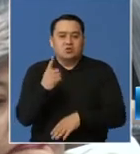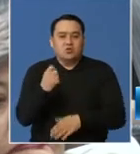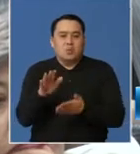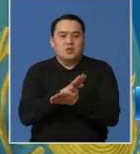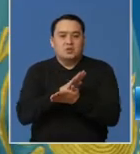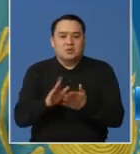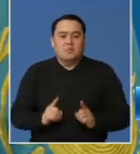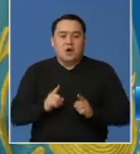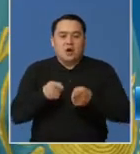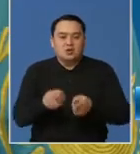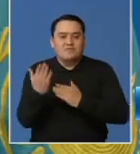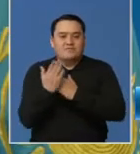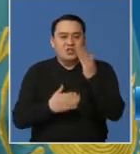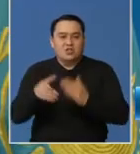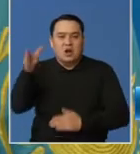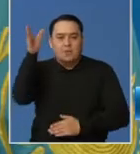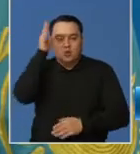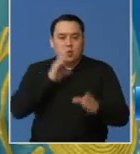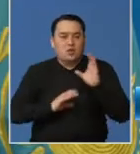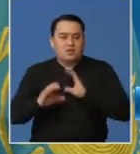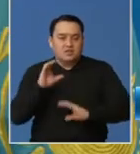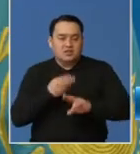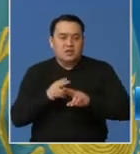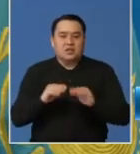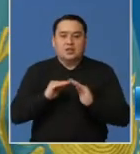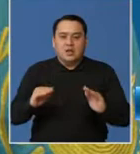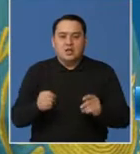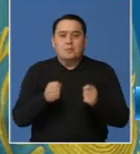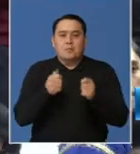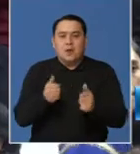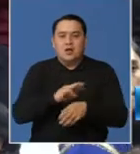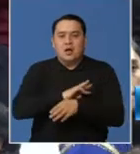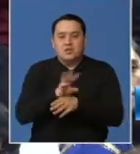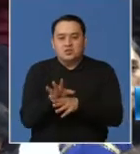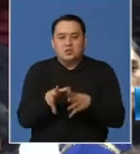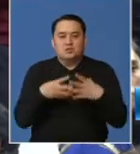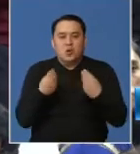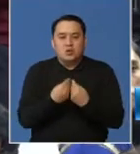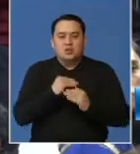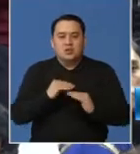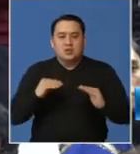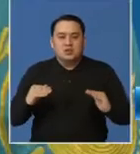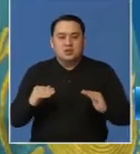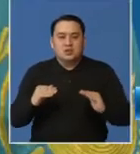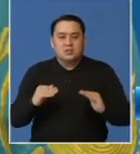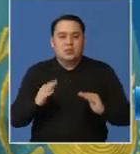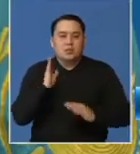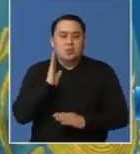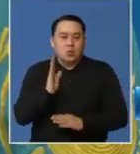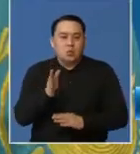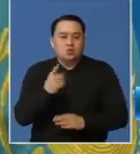грантов для поступления в высшие учебные заведения детям из многодетных семей. Дети из малообеспеченных